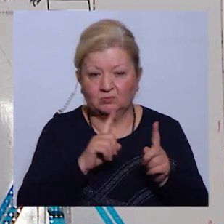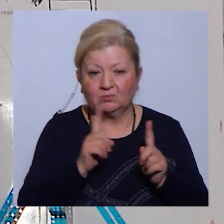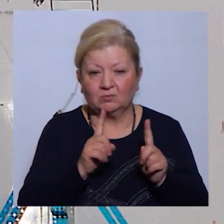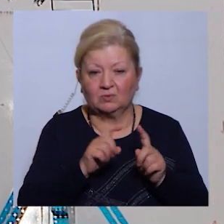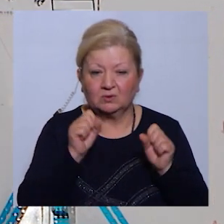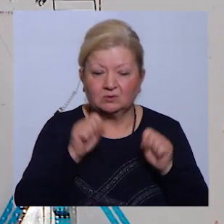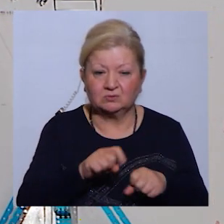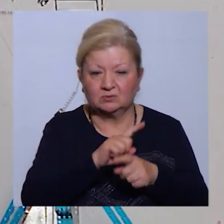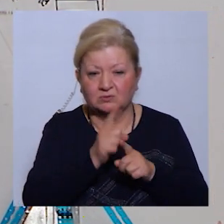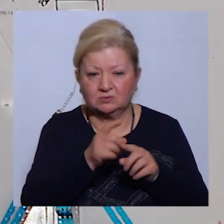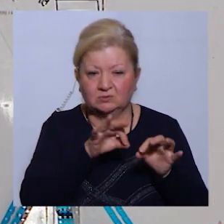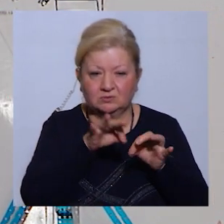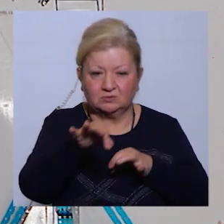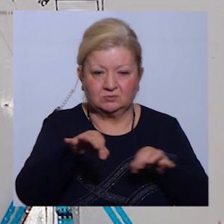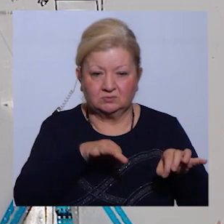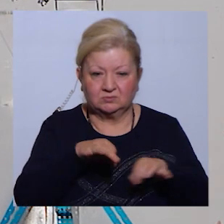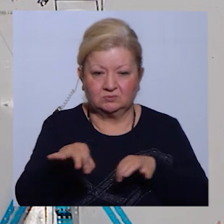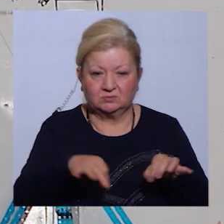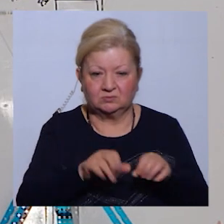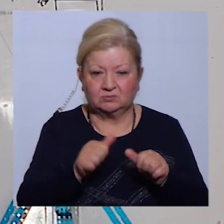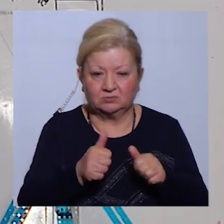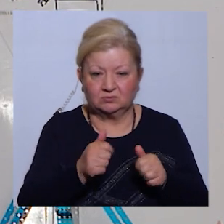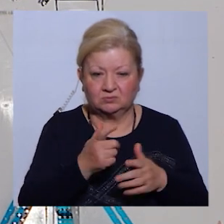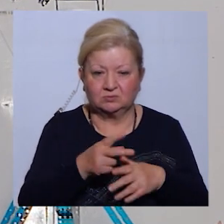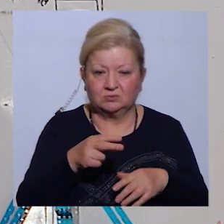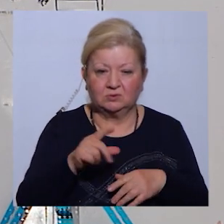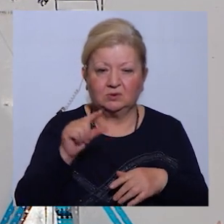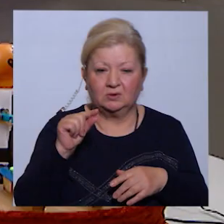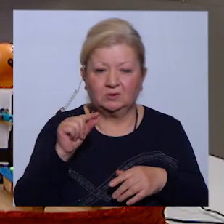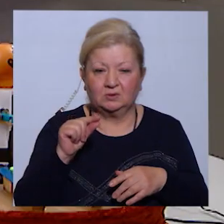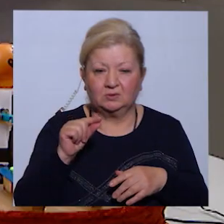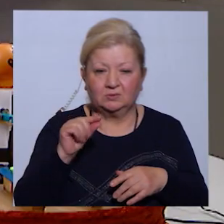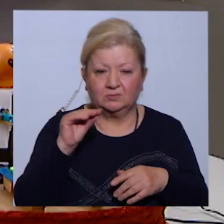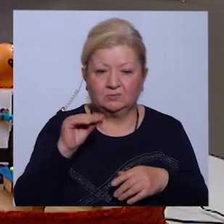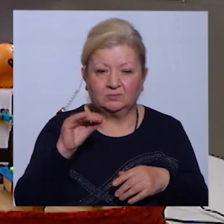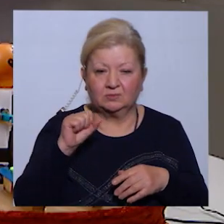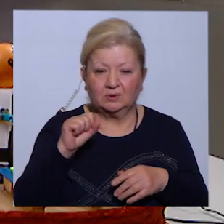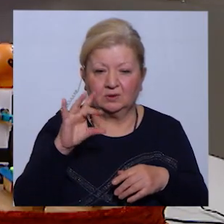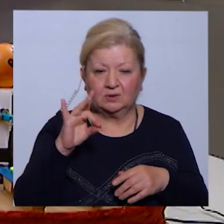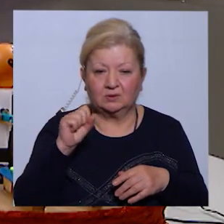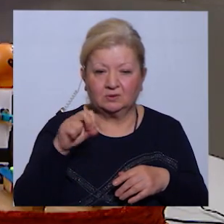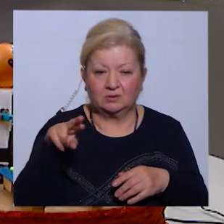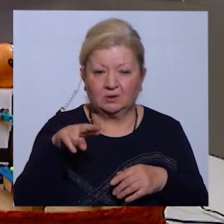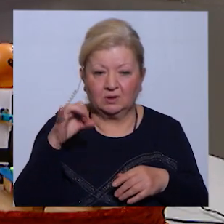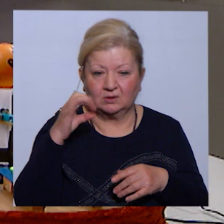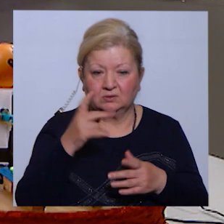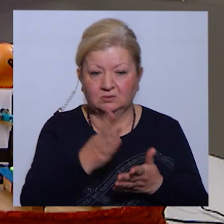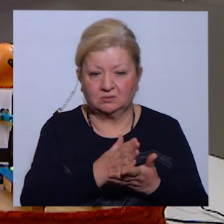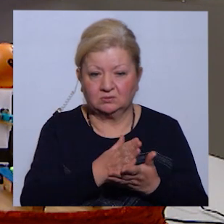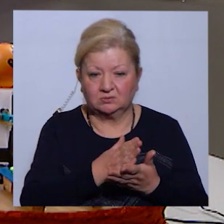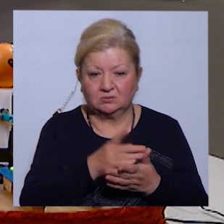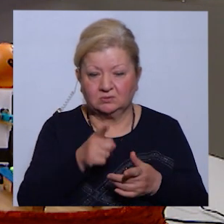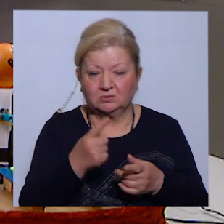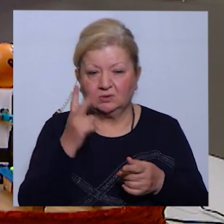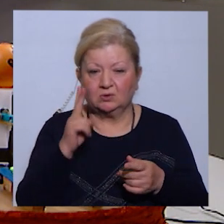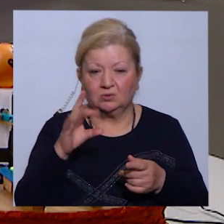რაში იზომება ტევადობა. ფარადებში იზომება. ფარადი არის ტევადობა ერთი